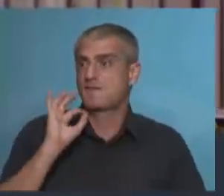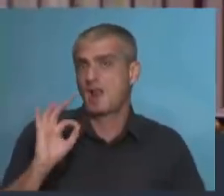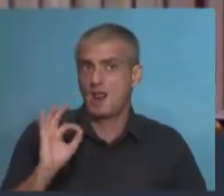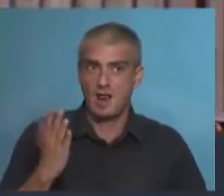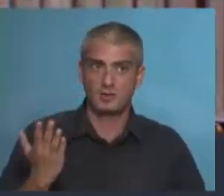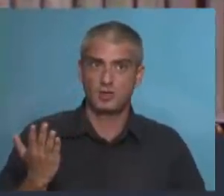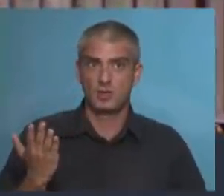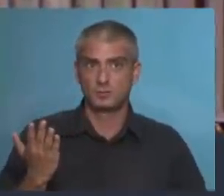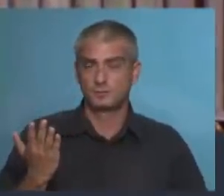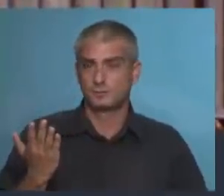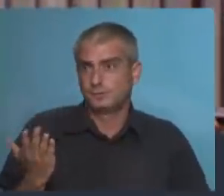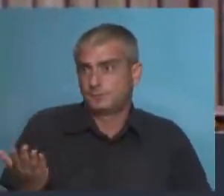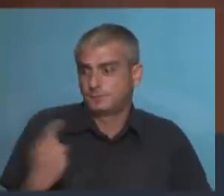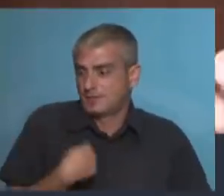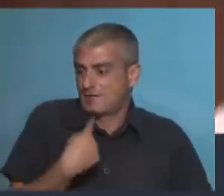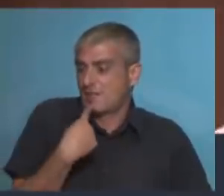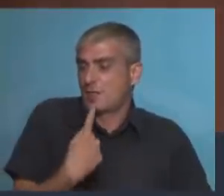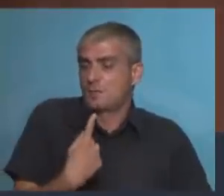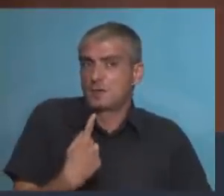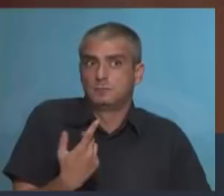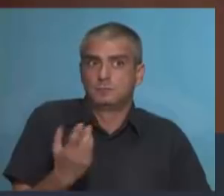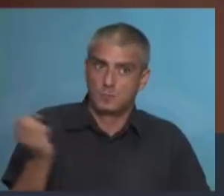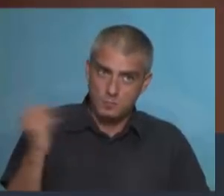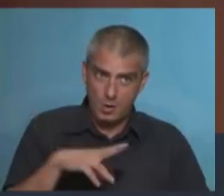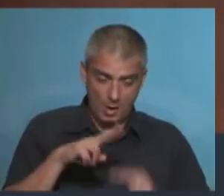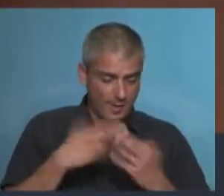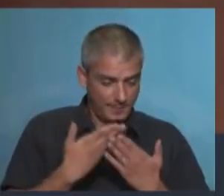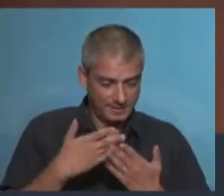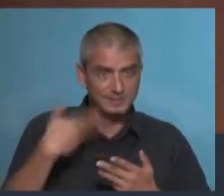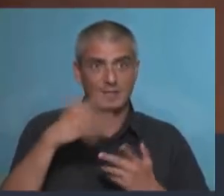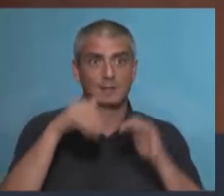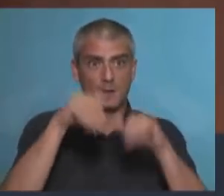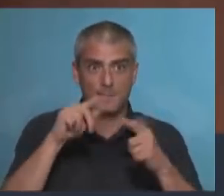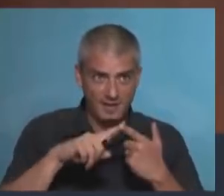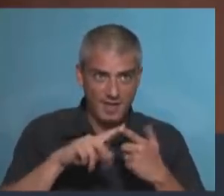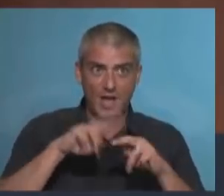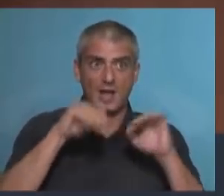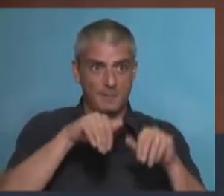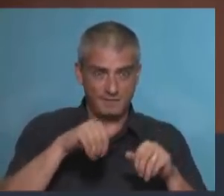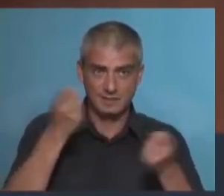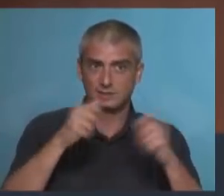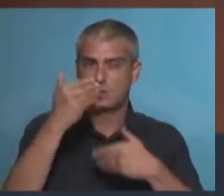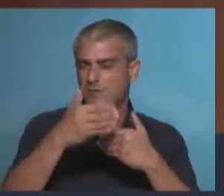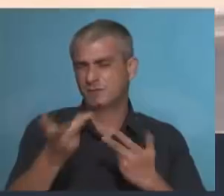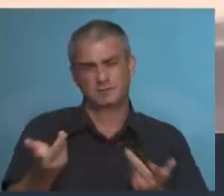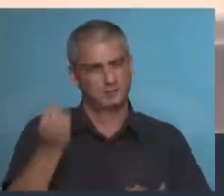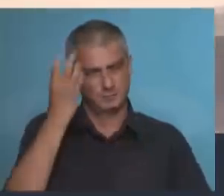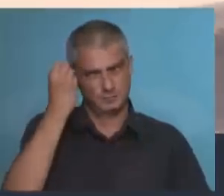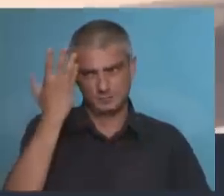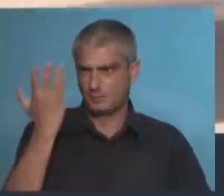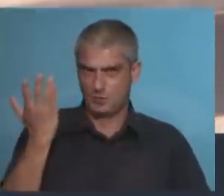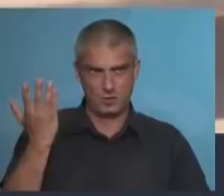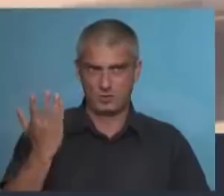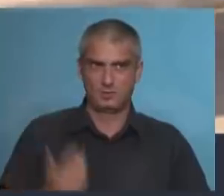התפילה שלו, ולומר, בואו אחרי בית כנסת יהיה מקווה, אחרי מקווה יסגרו כאן רחובות, היא דמגוגית.